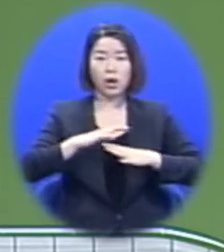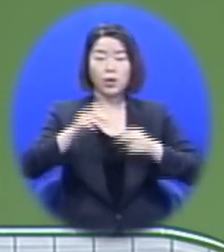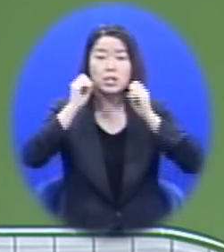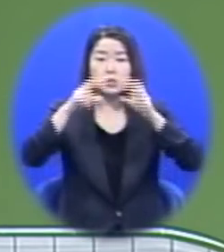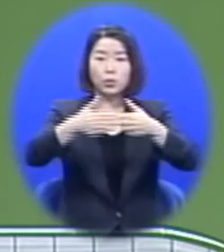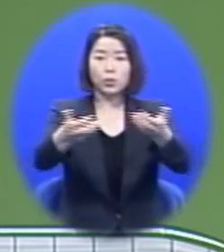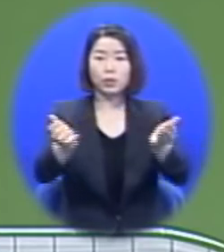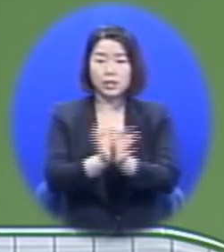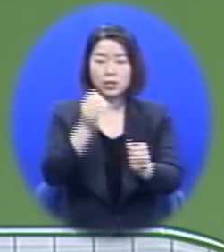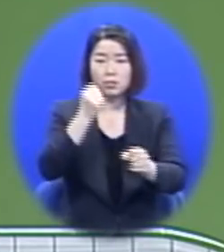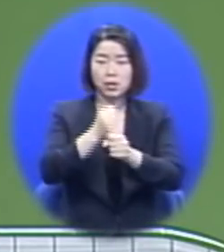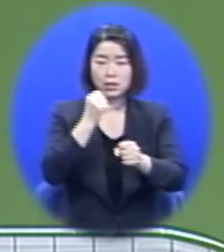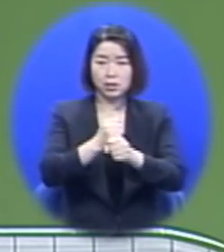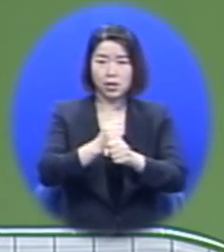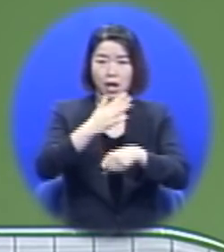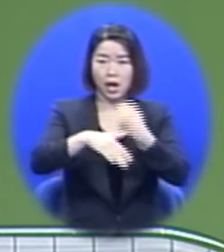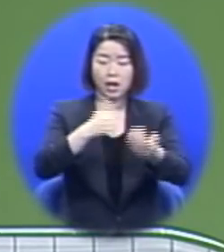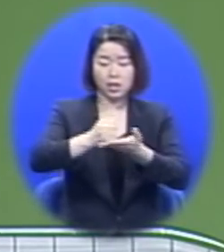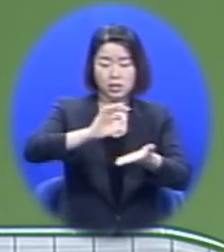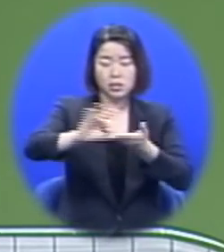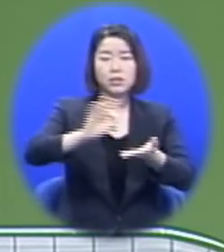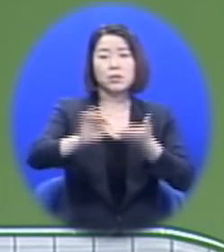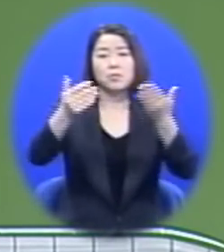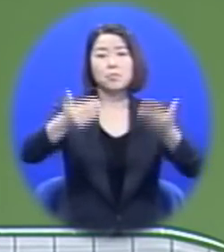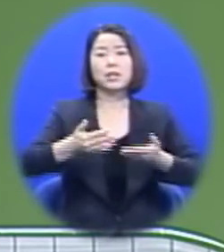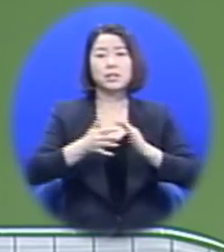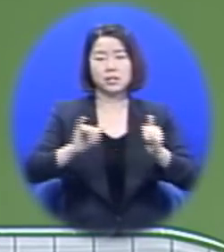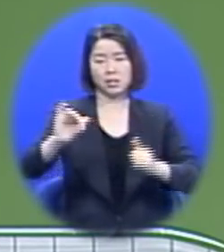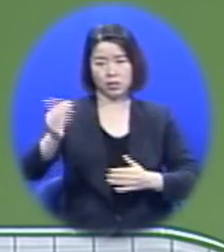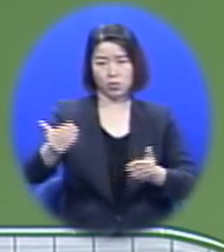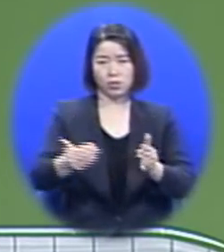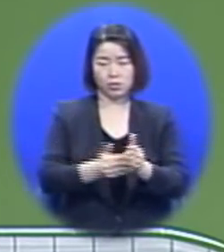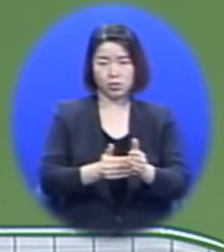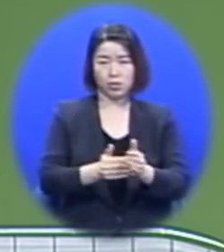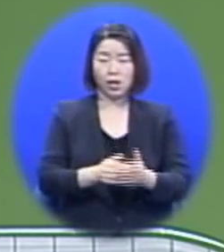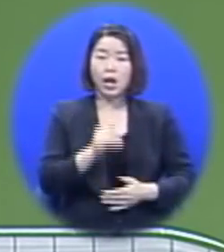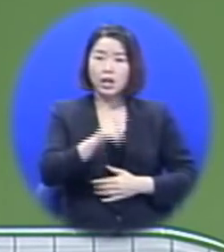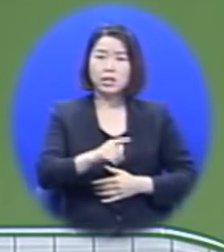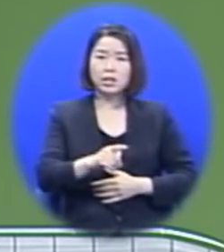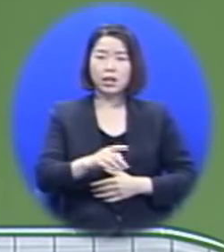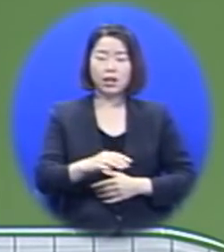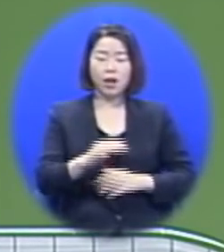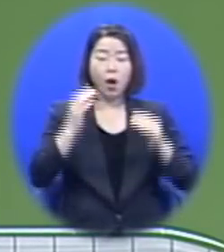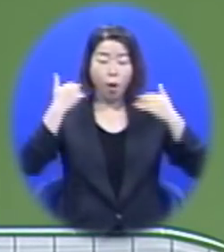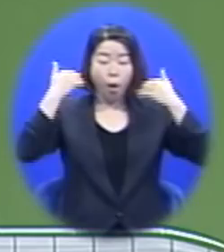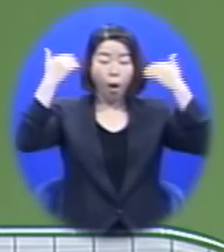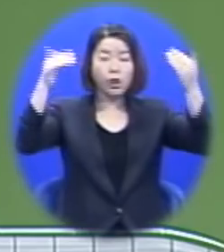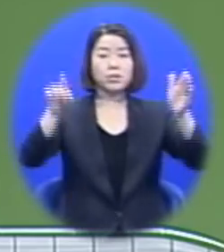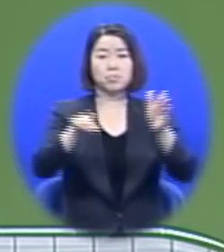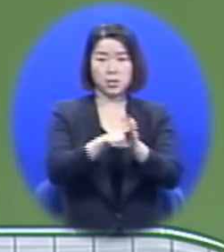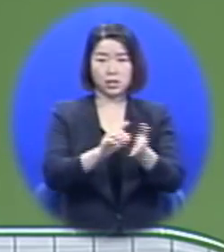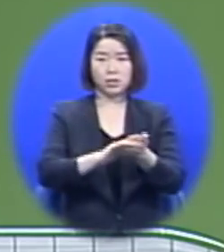일에 하나님 앞에 쓰임받는 자가 되었습니다. 여러분, 이것이 어른의 믿음입니다.